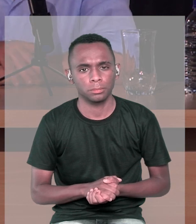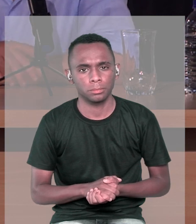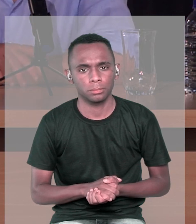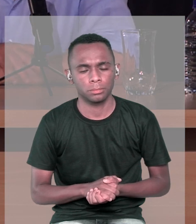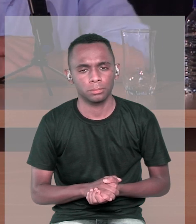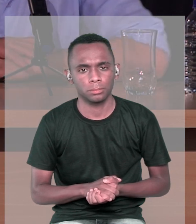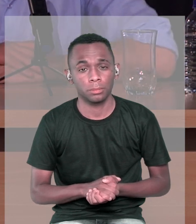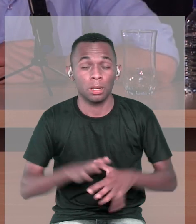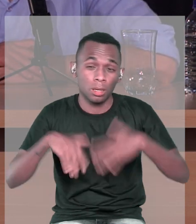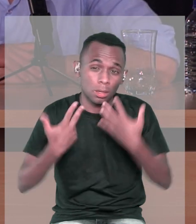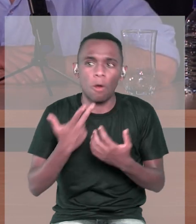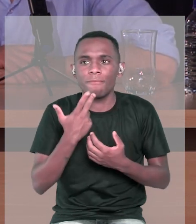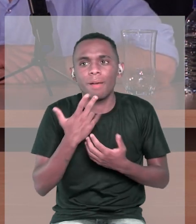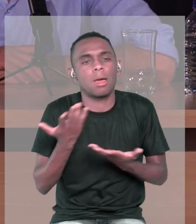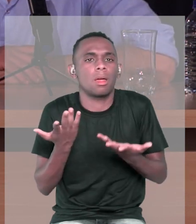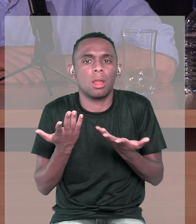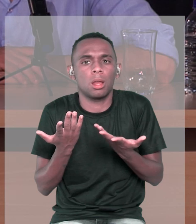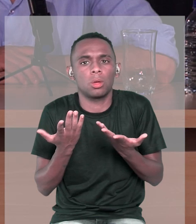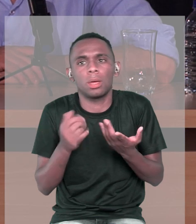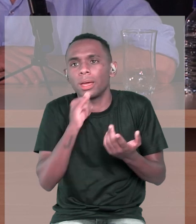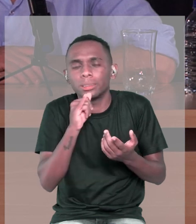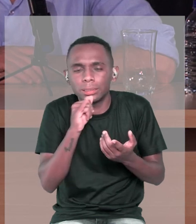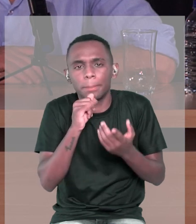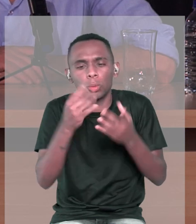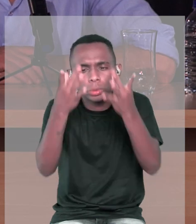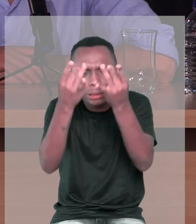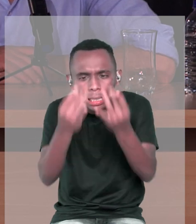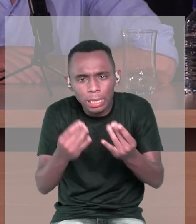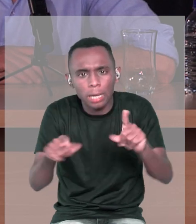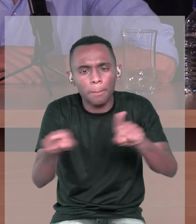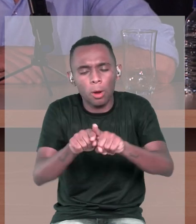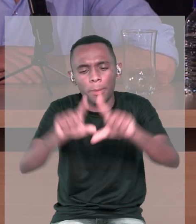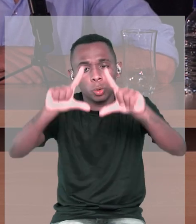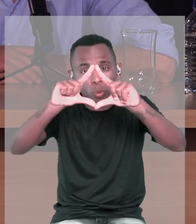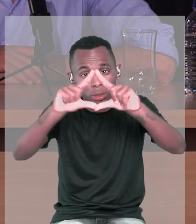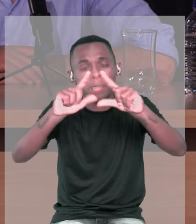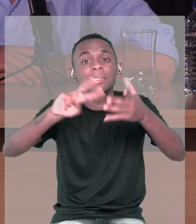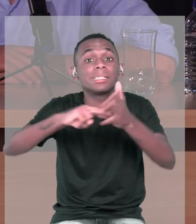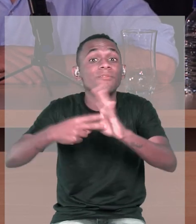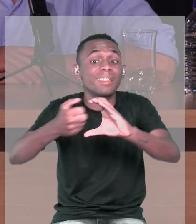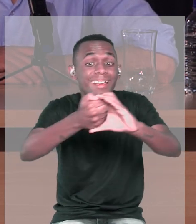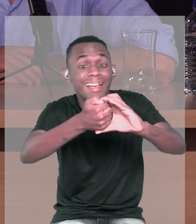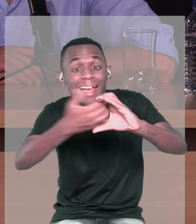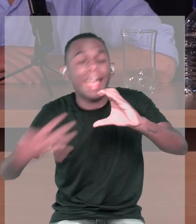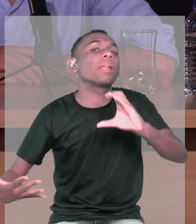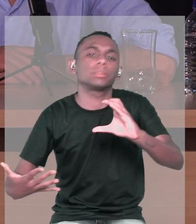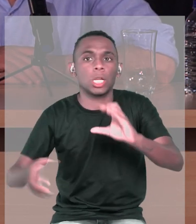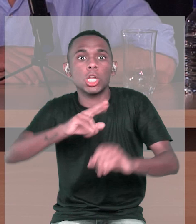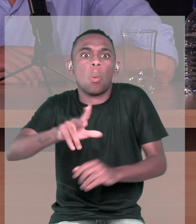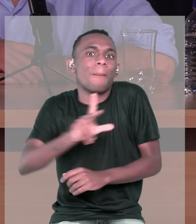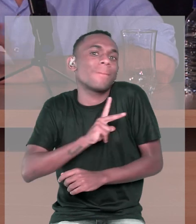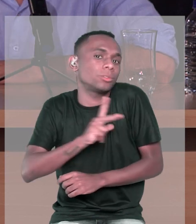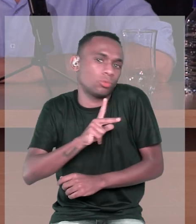propriété privée. Quando você fala as propriedades de um triângulo, são as características desse triângulo e não necessariamente uma propriedade